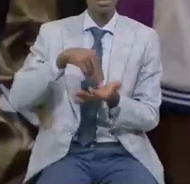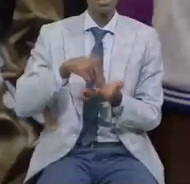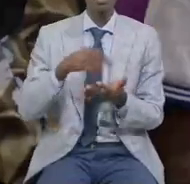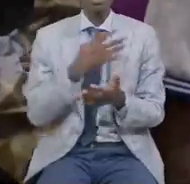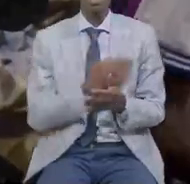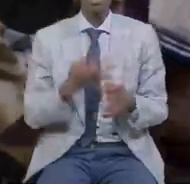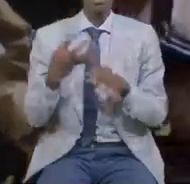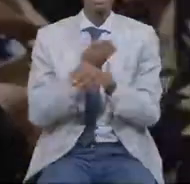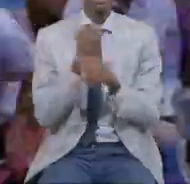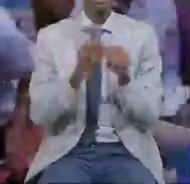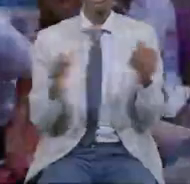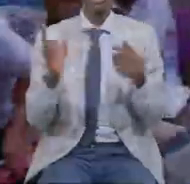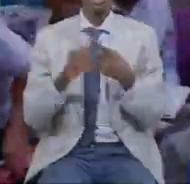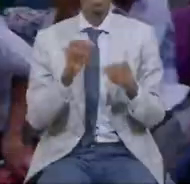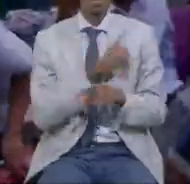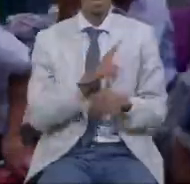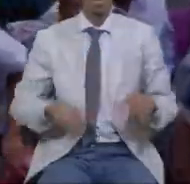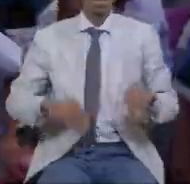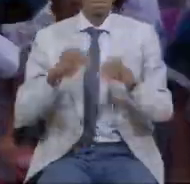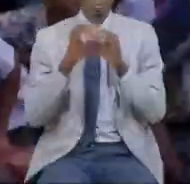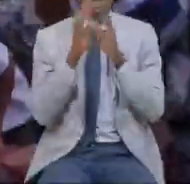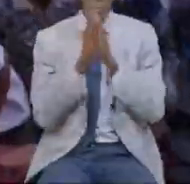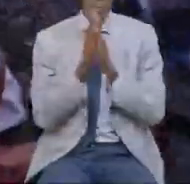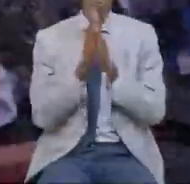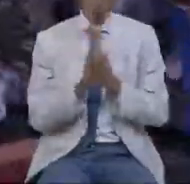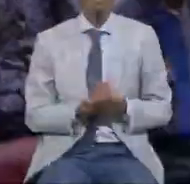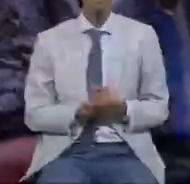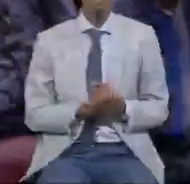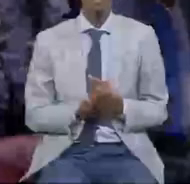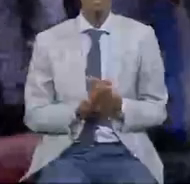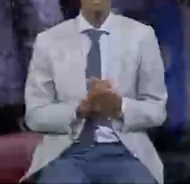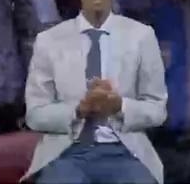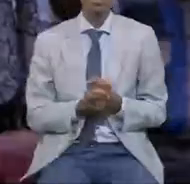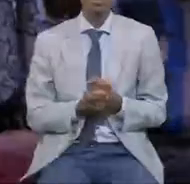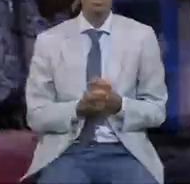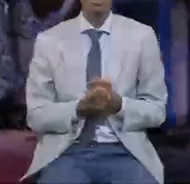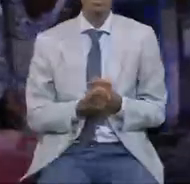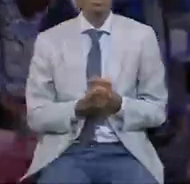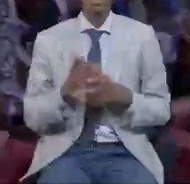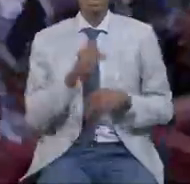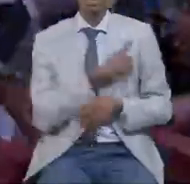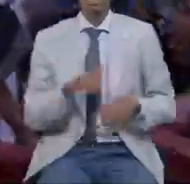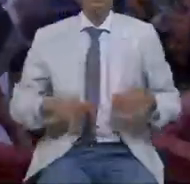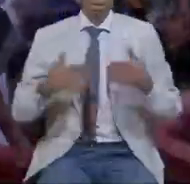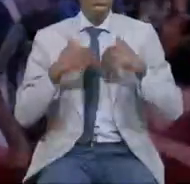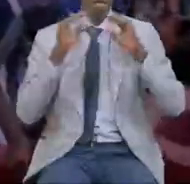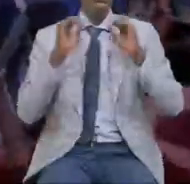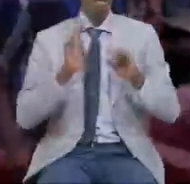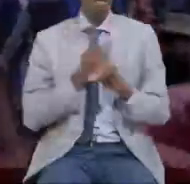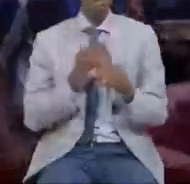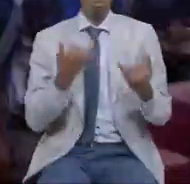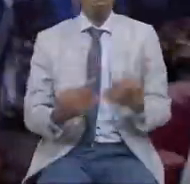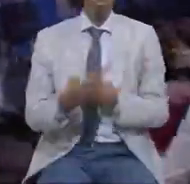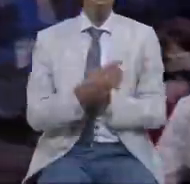tenons-nous debout maintenant et apportons tout au Seigneur en prière. Le Seigneur nous a enseigné ce jour, nous a rappelé